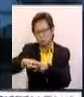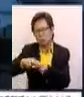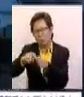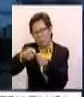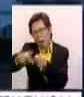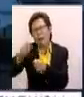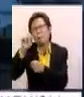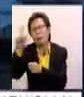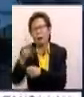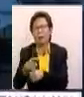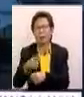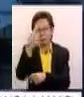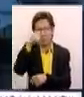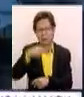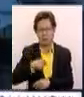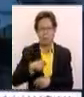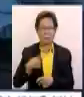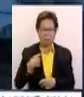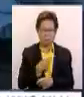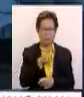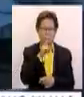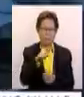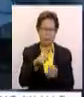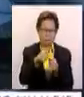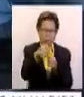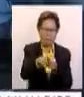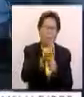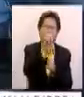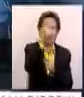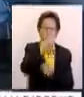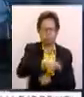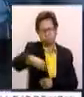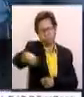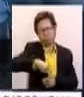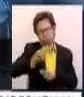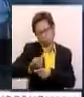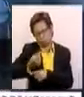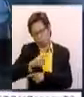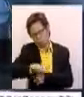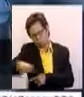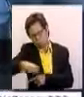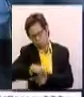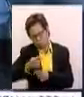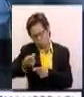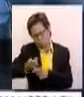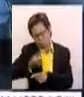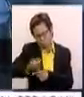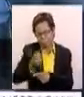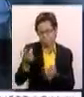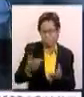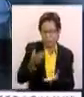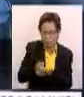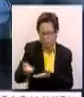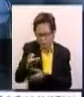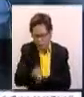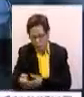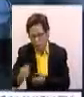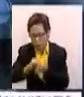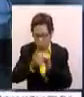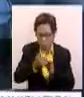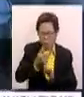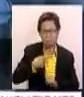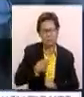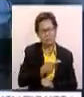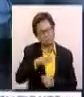kami memang bayar yang minyak semua mahal lah untuk travel untuk pergi training untuk pergi beli barang sukan